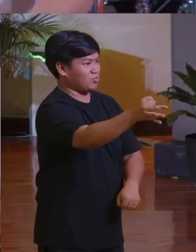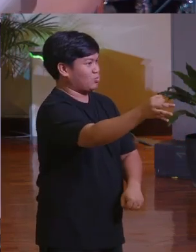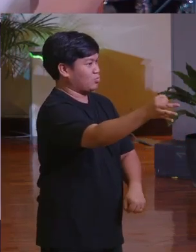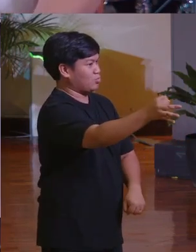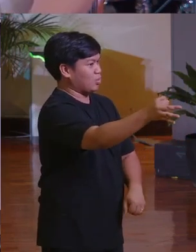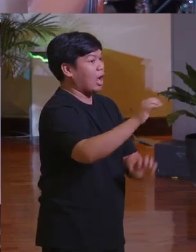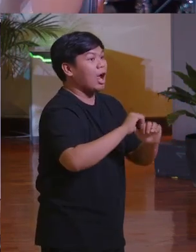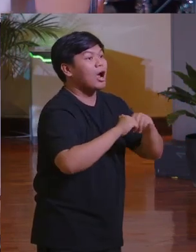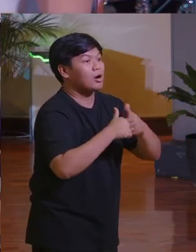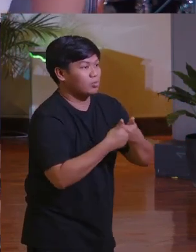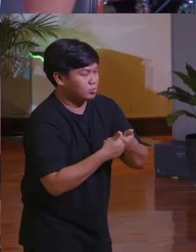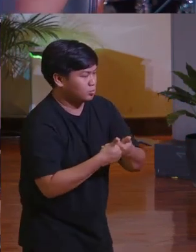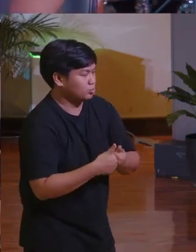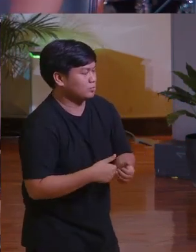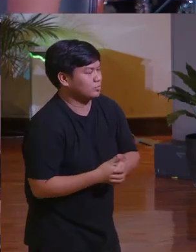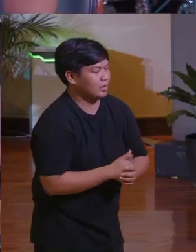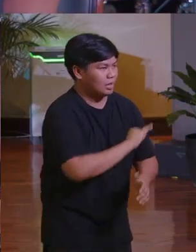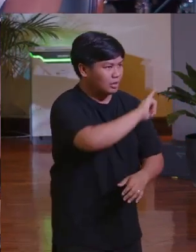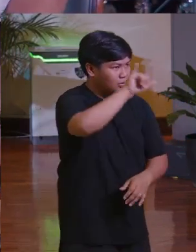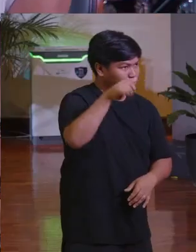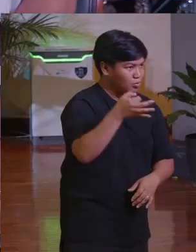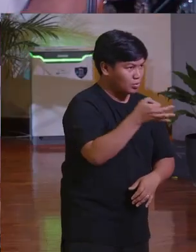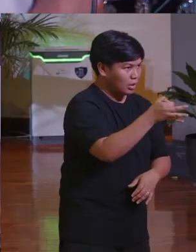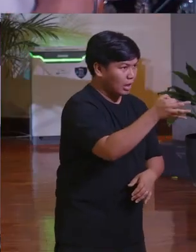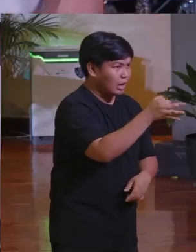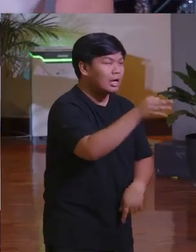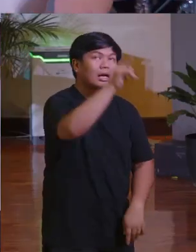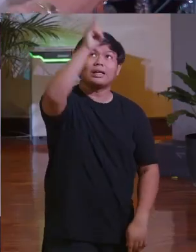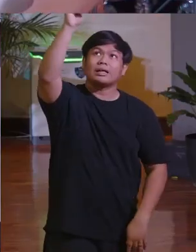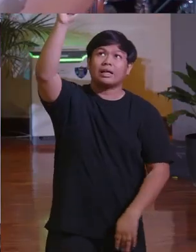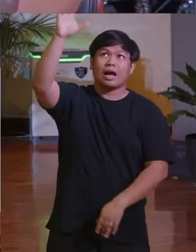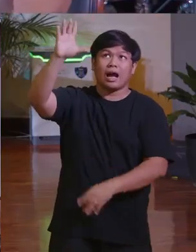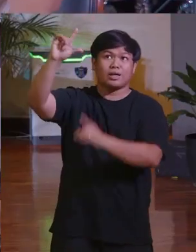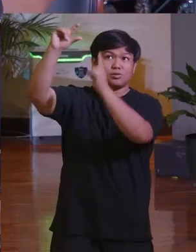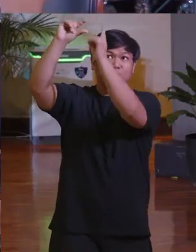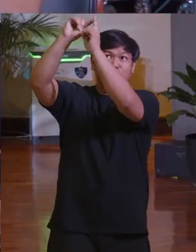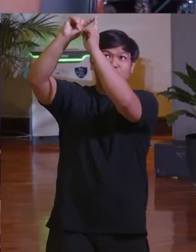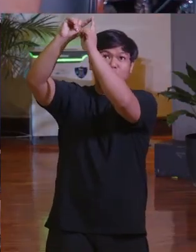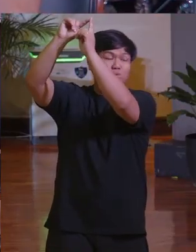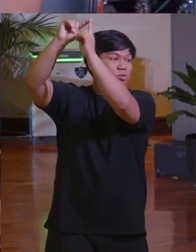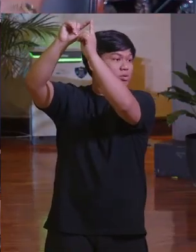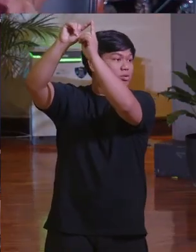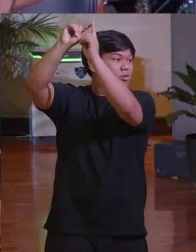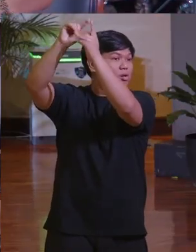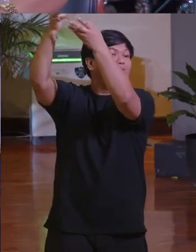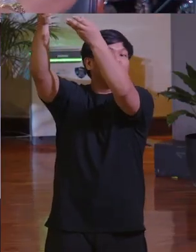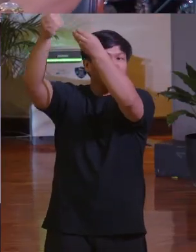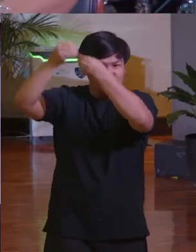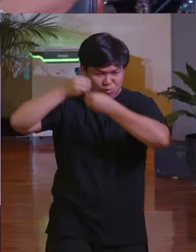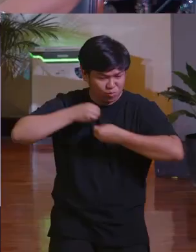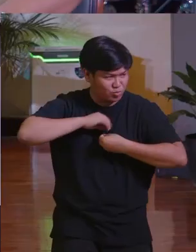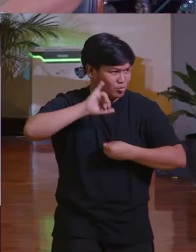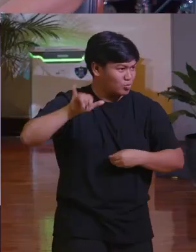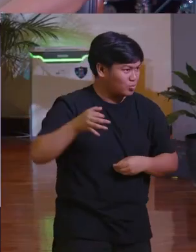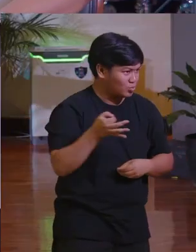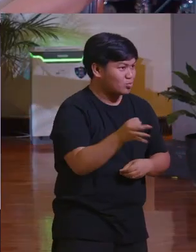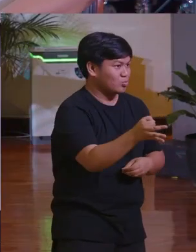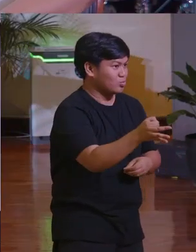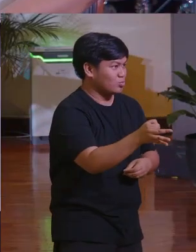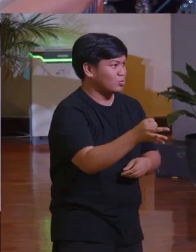siya tinawag? Paano po siya hinirang? The word of the Lord that came to